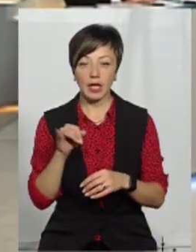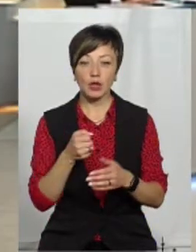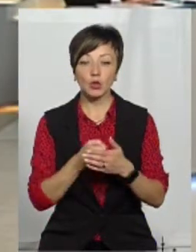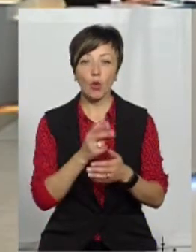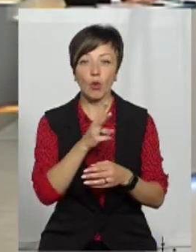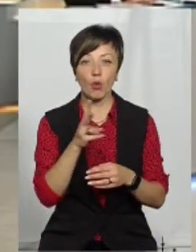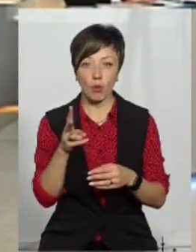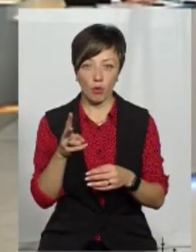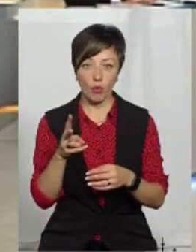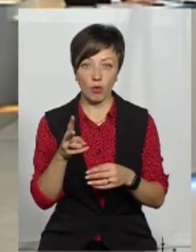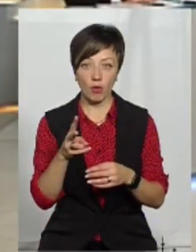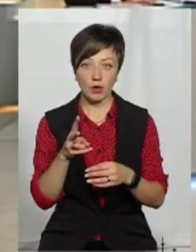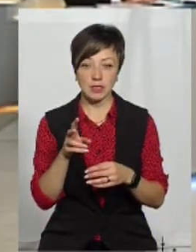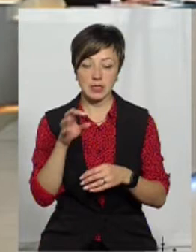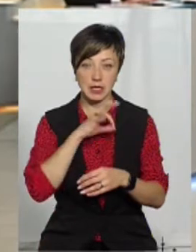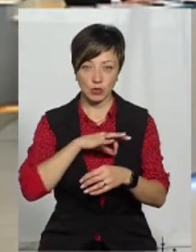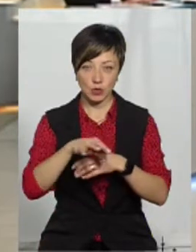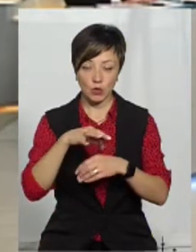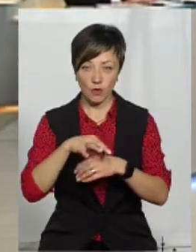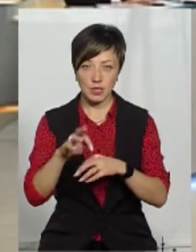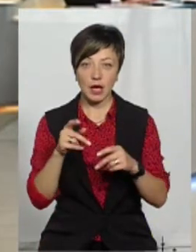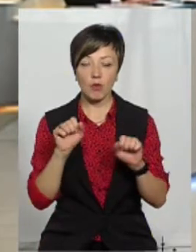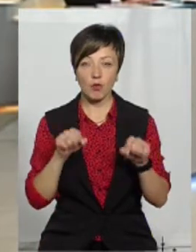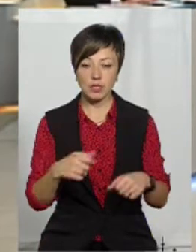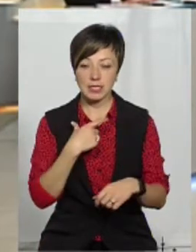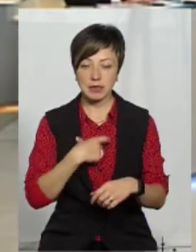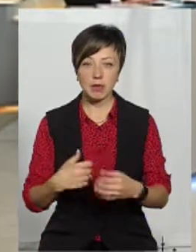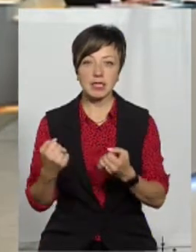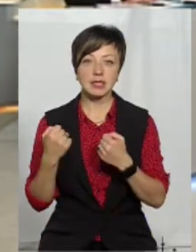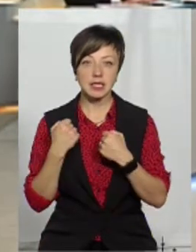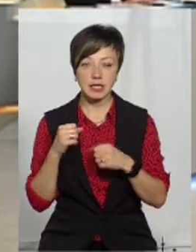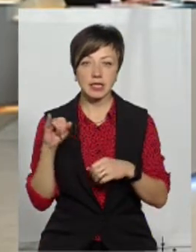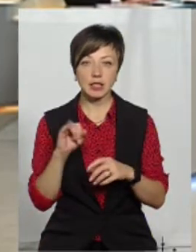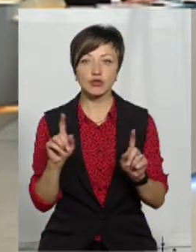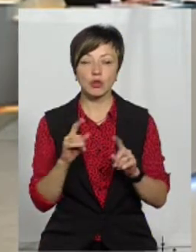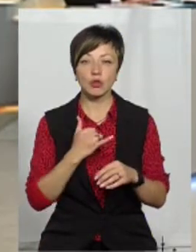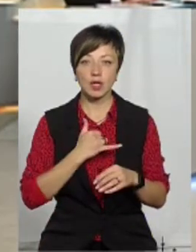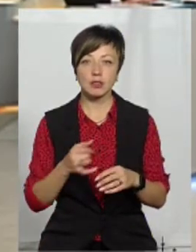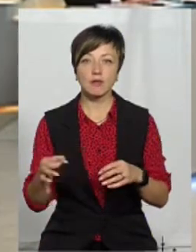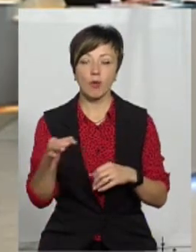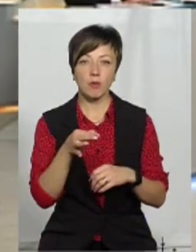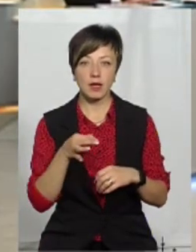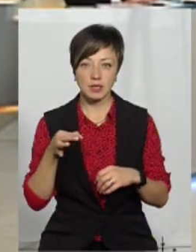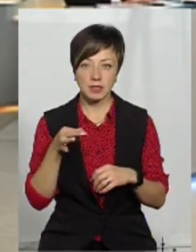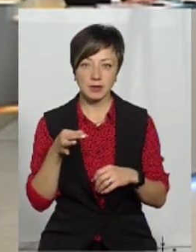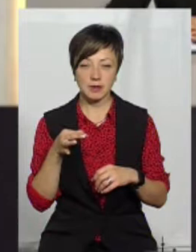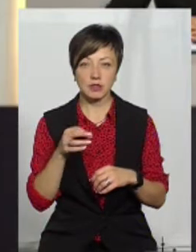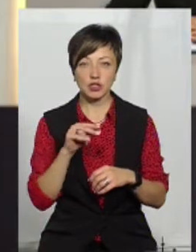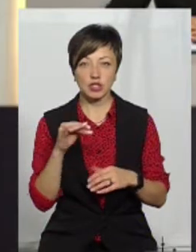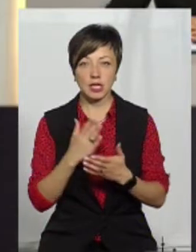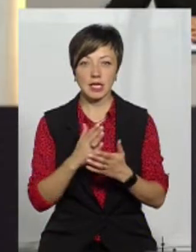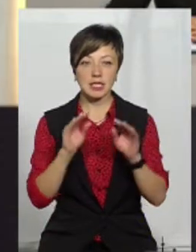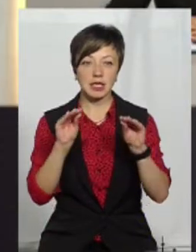кого булінг здійснюється, як можна себе захистити, і що в нас в області, чи